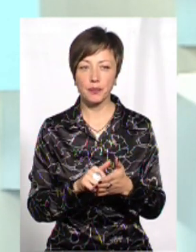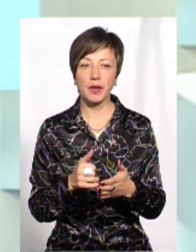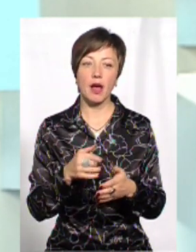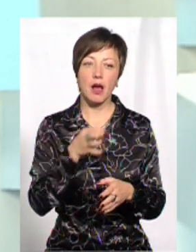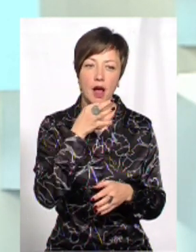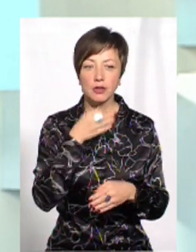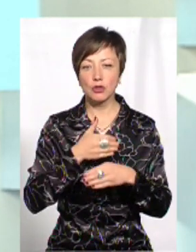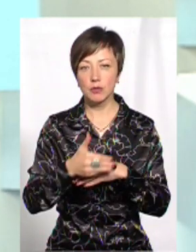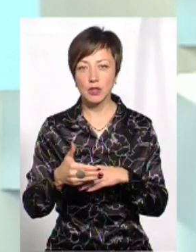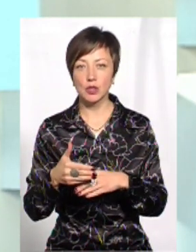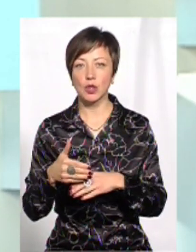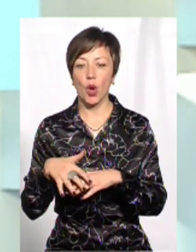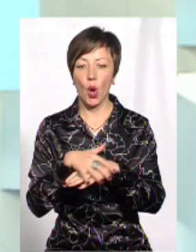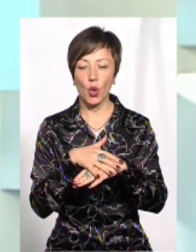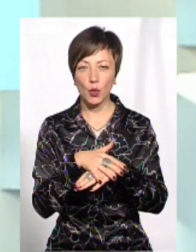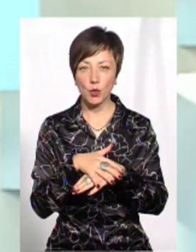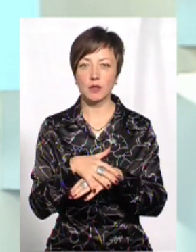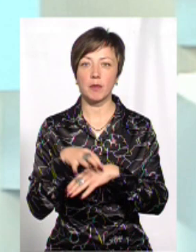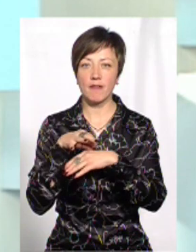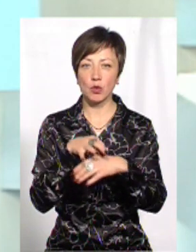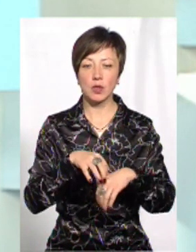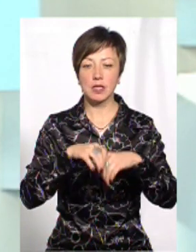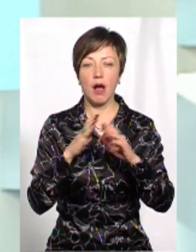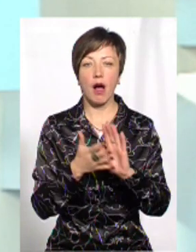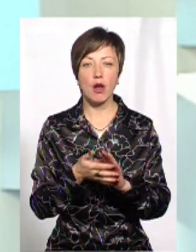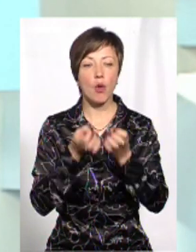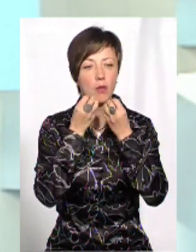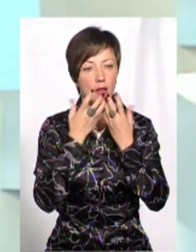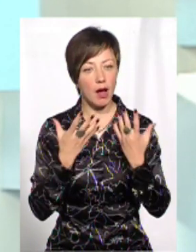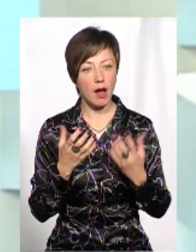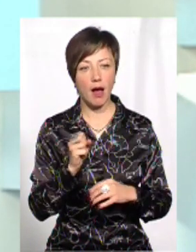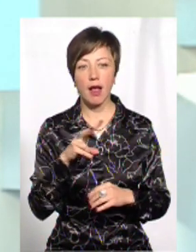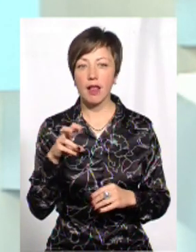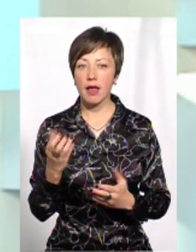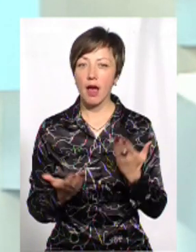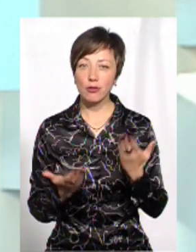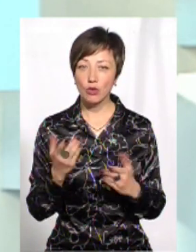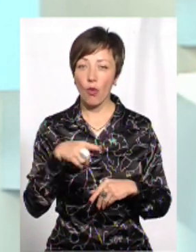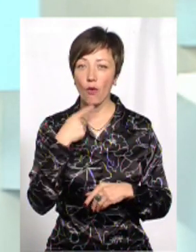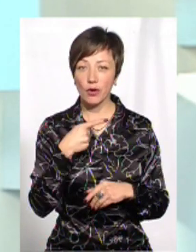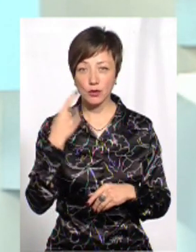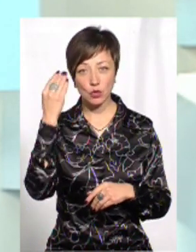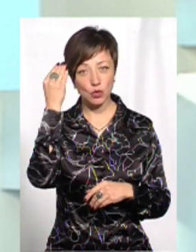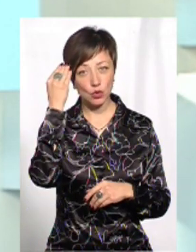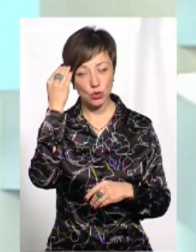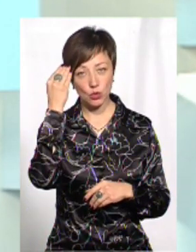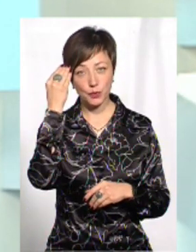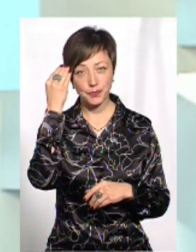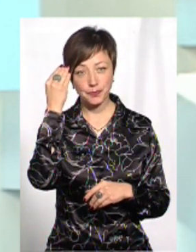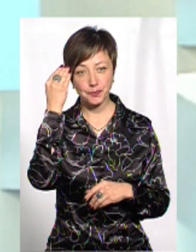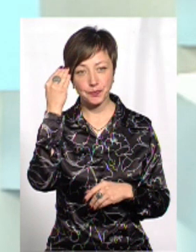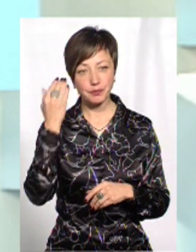приведуть рано чи пізно людство до такого загального блага. Але якщо ми будемо говорити з точки